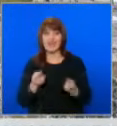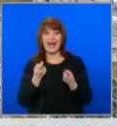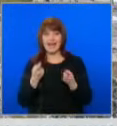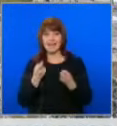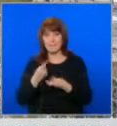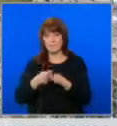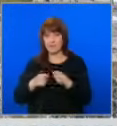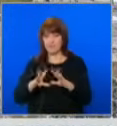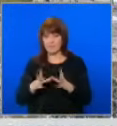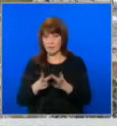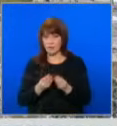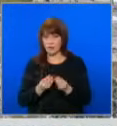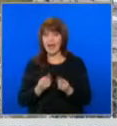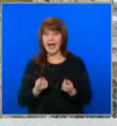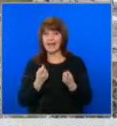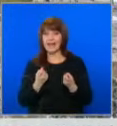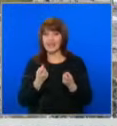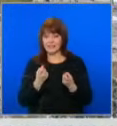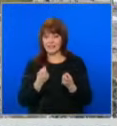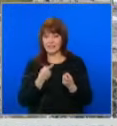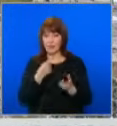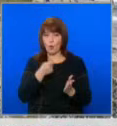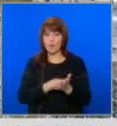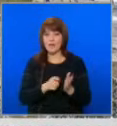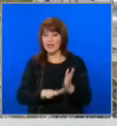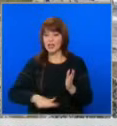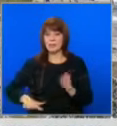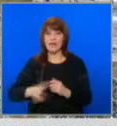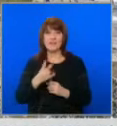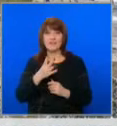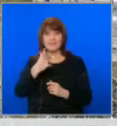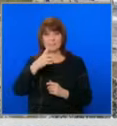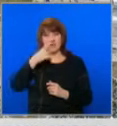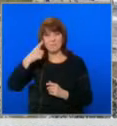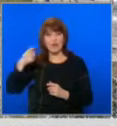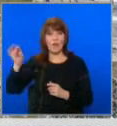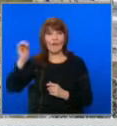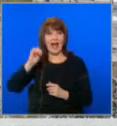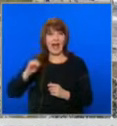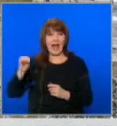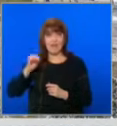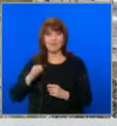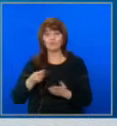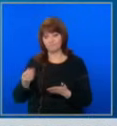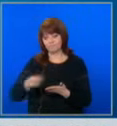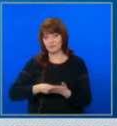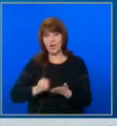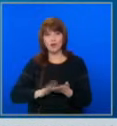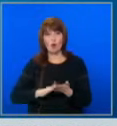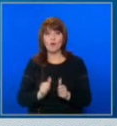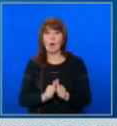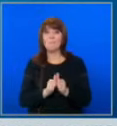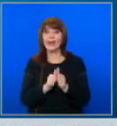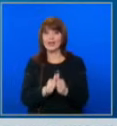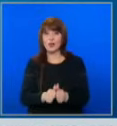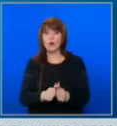започнало всичко от една страна гръцки предприемач купил имот за 25 милиона еро сключил договор с потенциален партньор който също